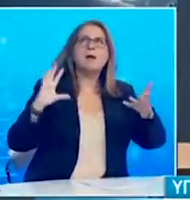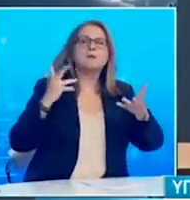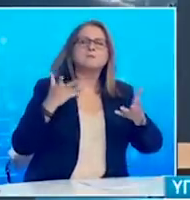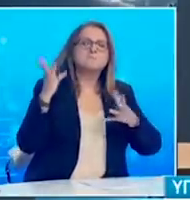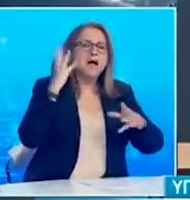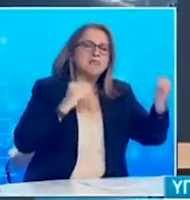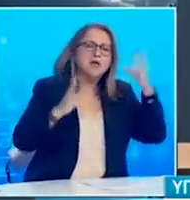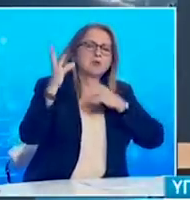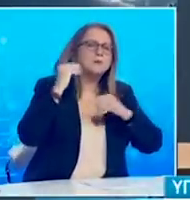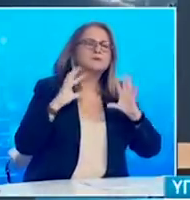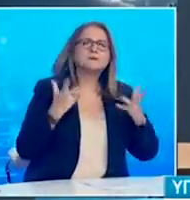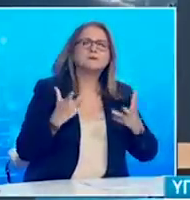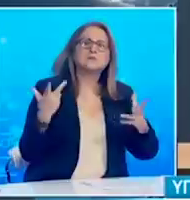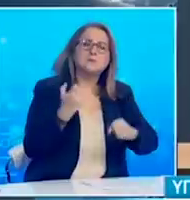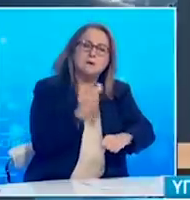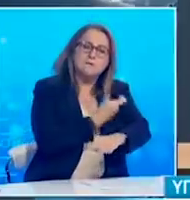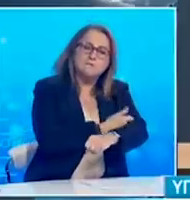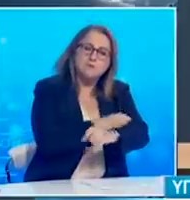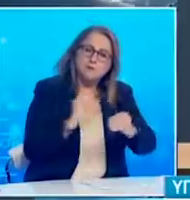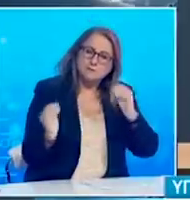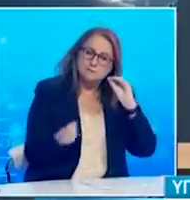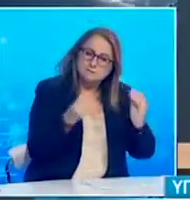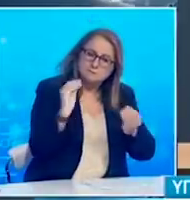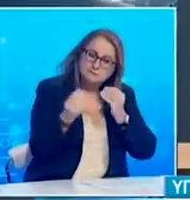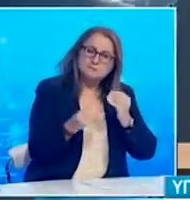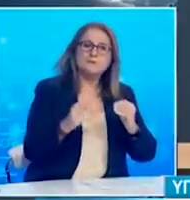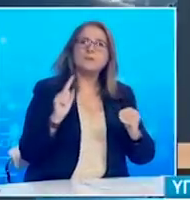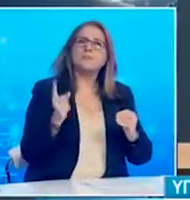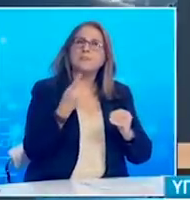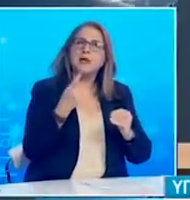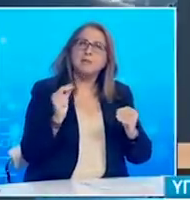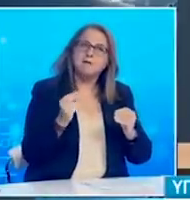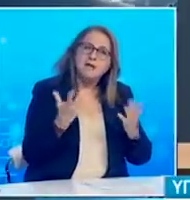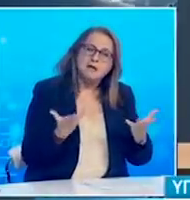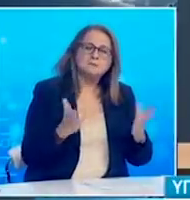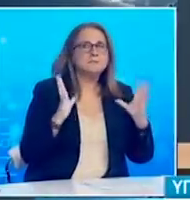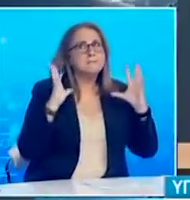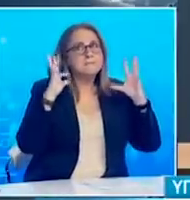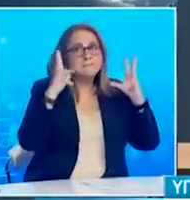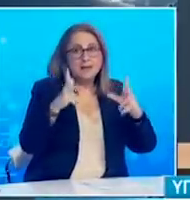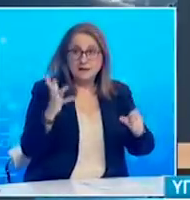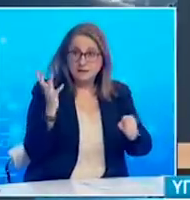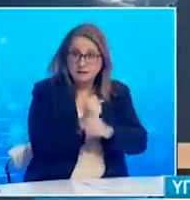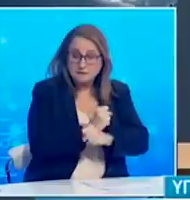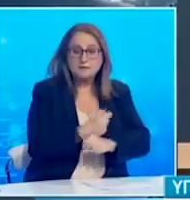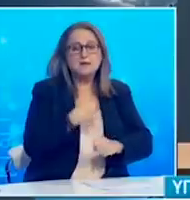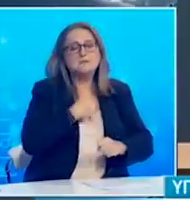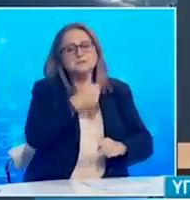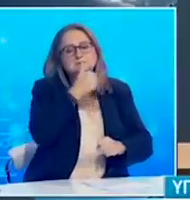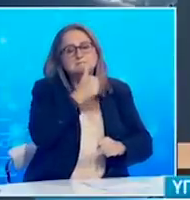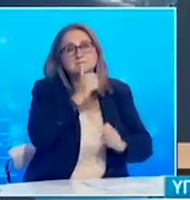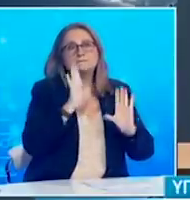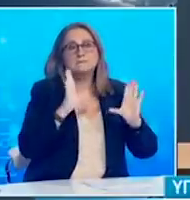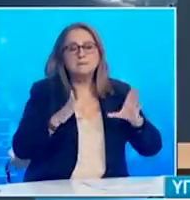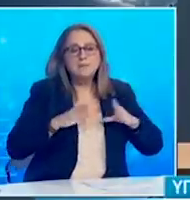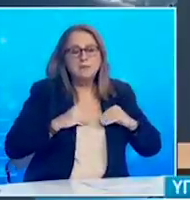επιστημονική κοινότητα για την παρασκευή εμβολίων και την εφαρμογή αποτελεσματικής θεραπείας. Μέχρι που να τα έχουμε όλα αυτά, πρέπει να ζήσουμε τον ιό, λαμβάνοντας